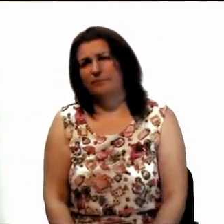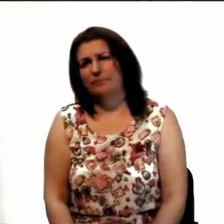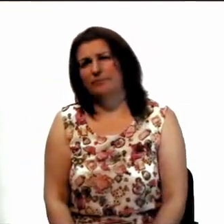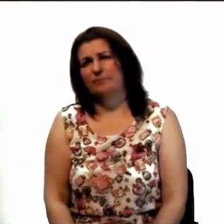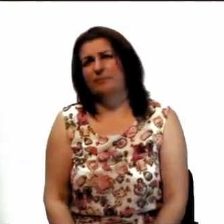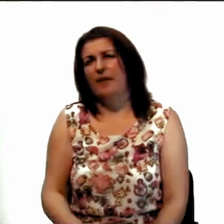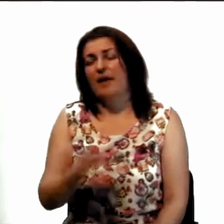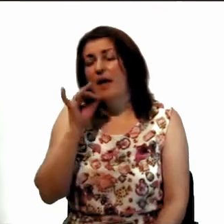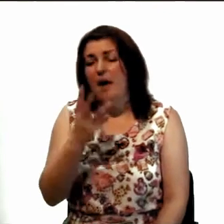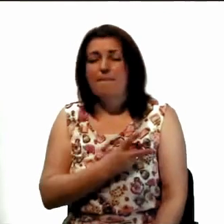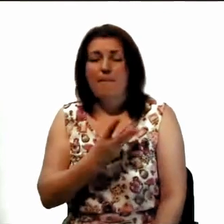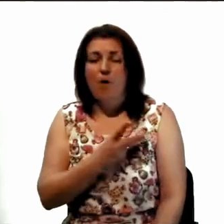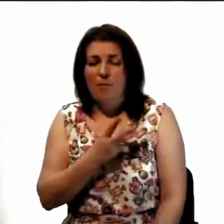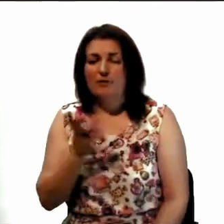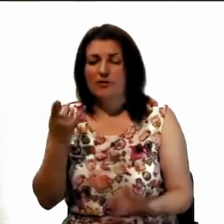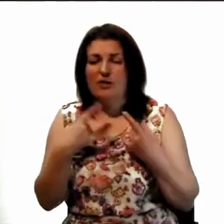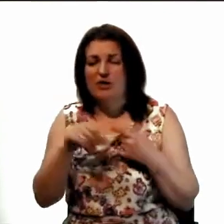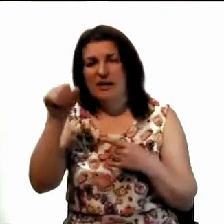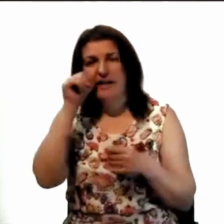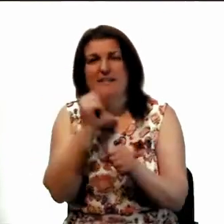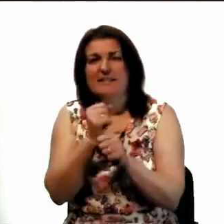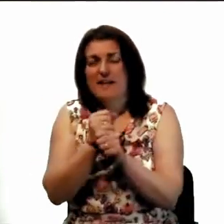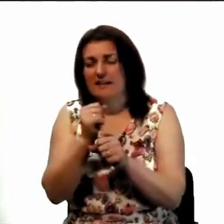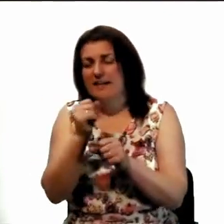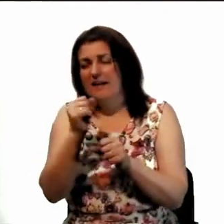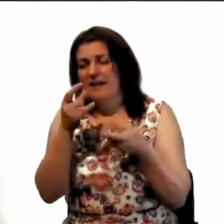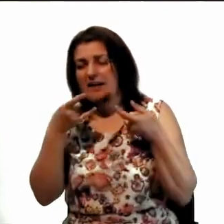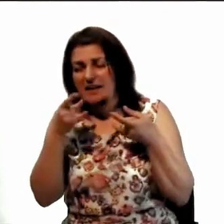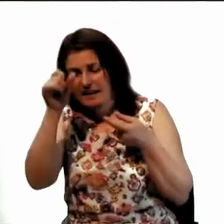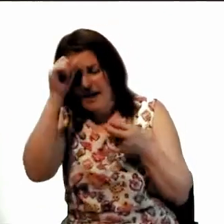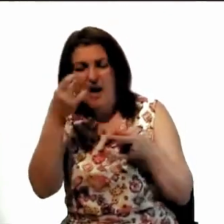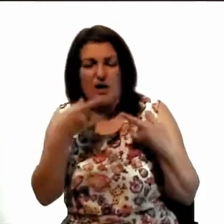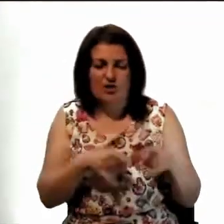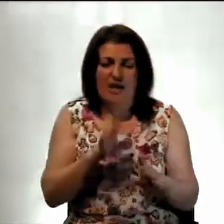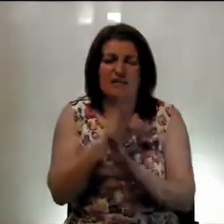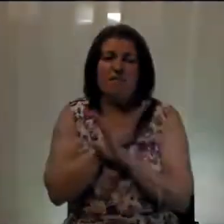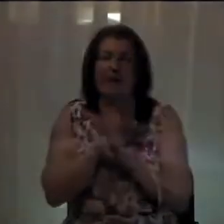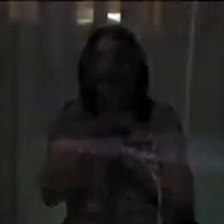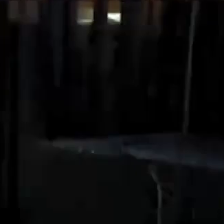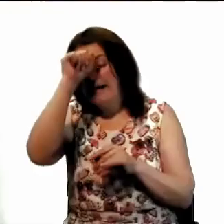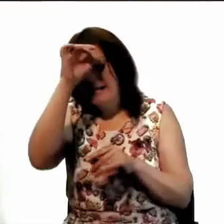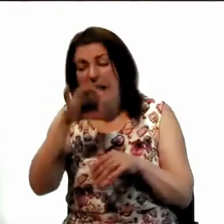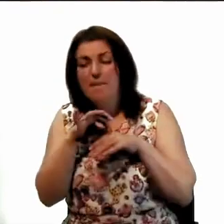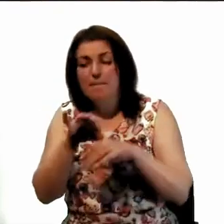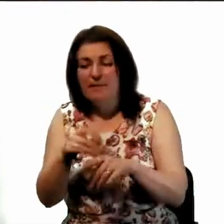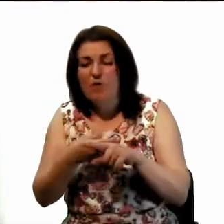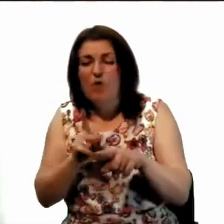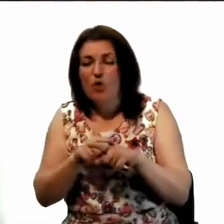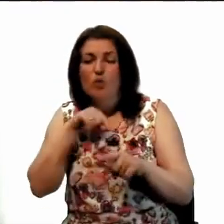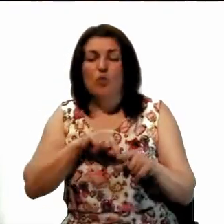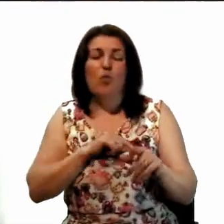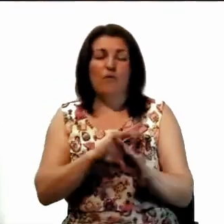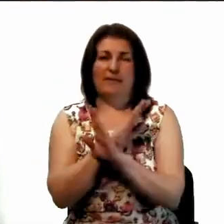И похоть зачав рождает грех, а сделанный грех рождает смерть. И грех приводит вот этой к духовной